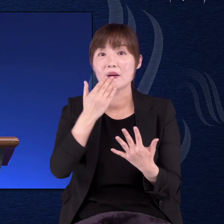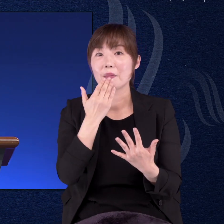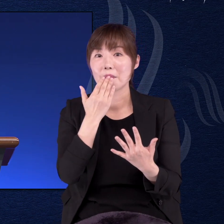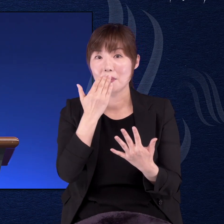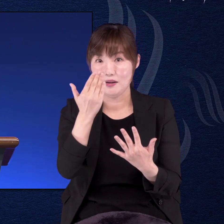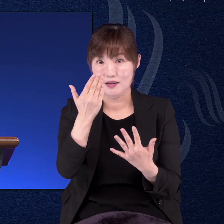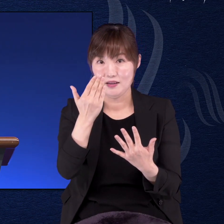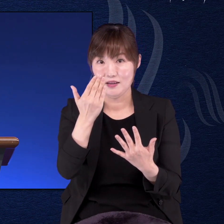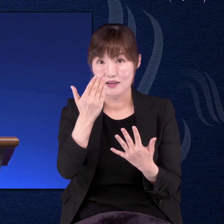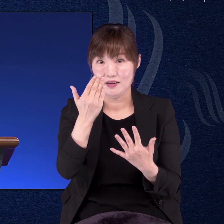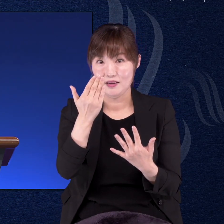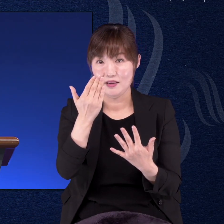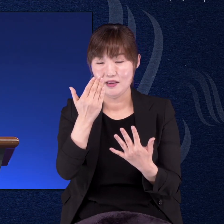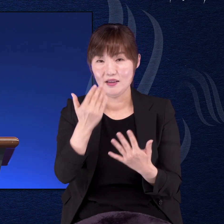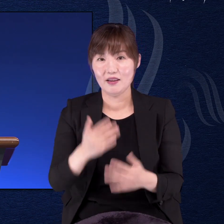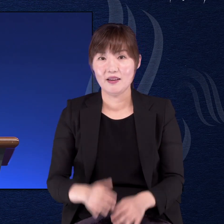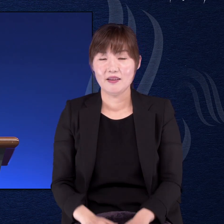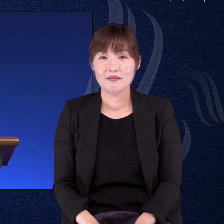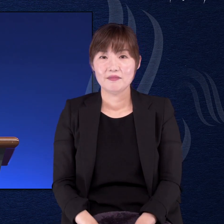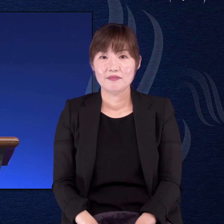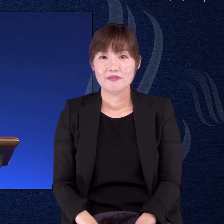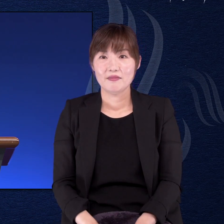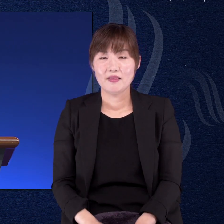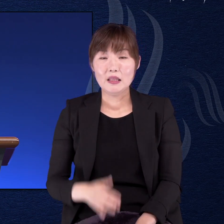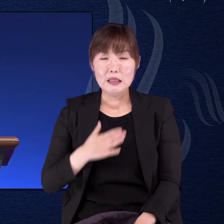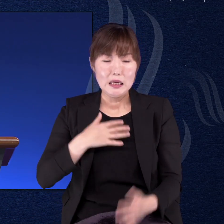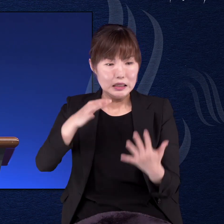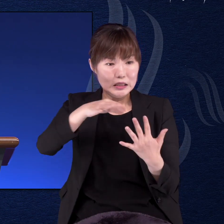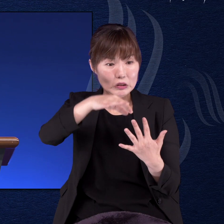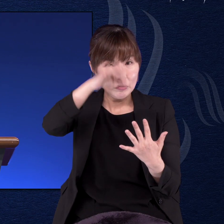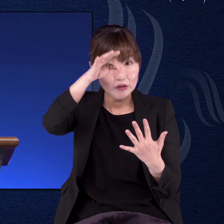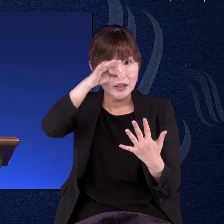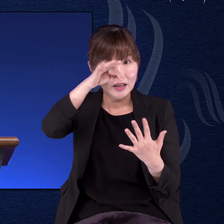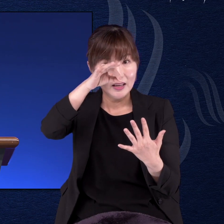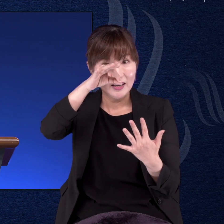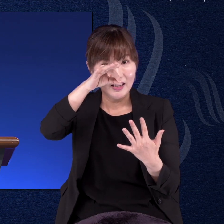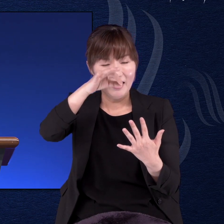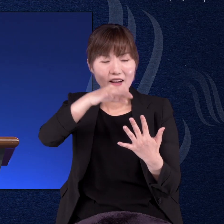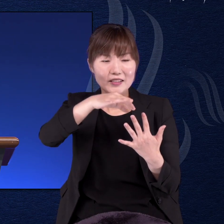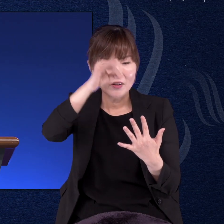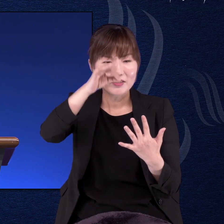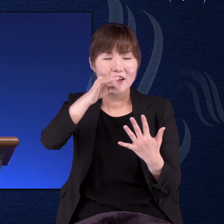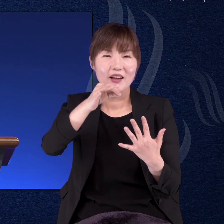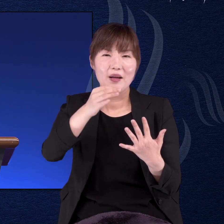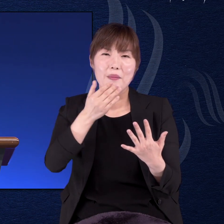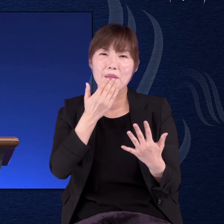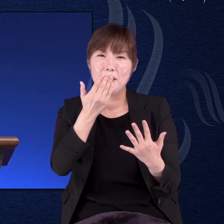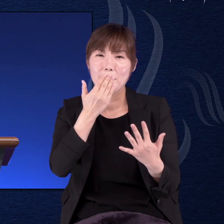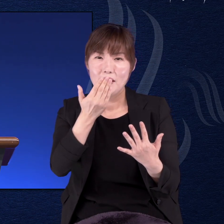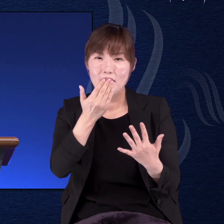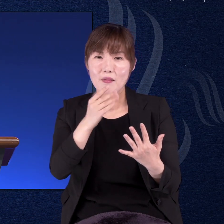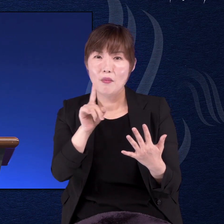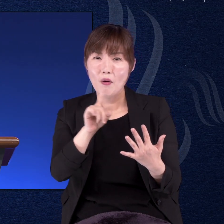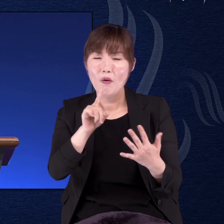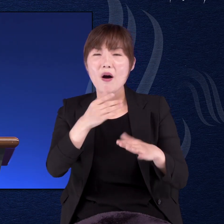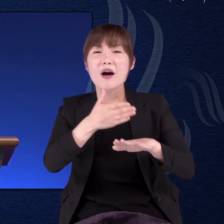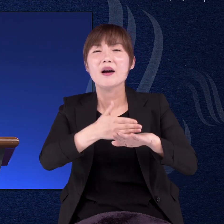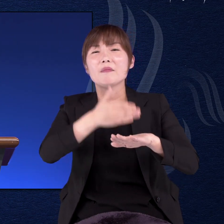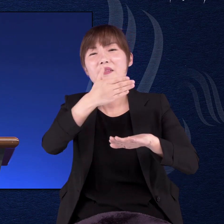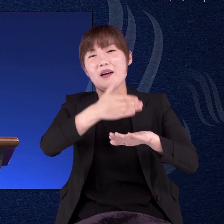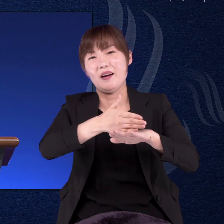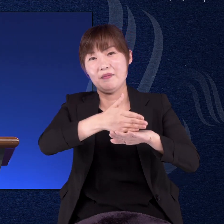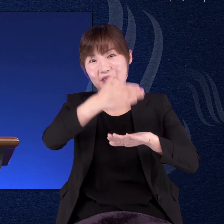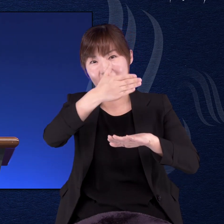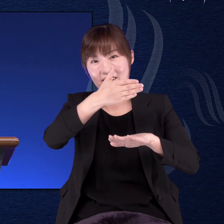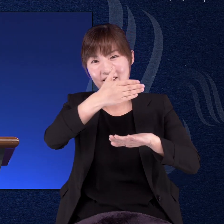우리가 할 수 있는 건 나의 선택밖에 없어요. 같은 환경이 와도 선택은